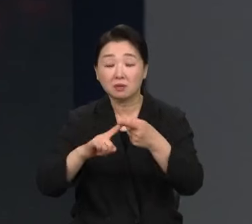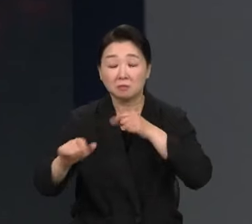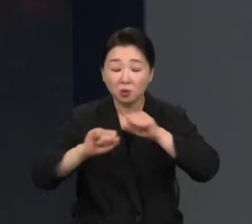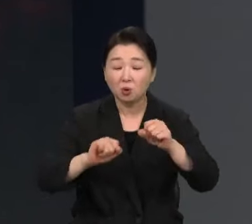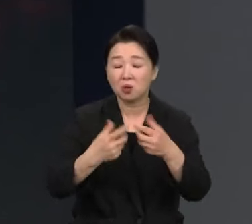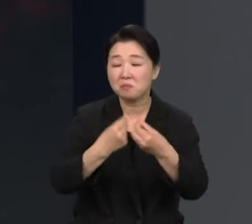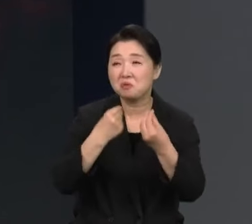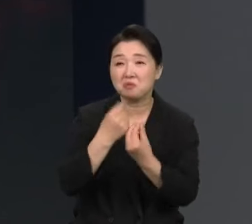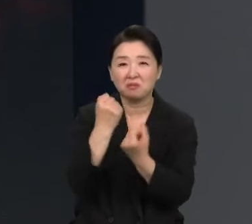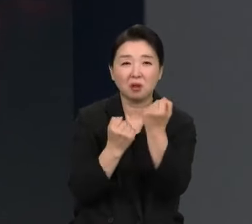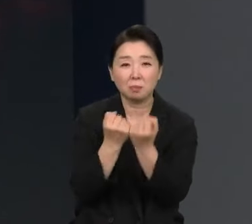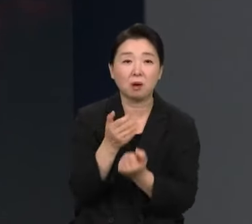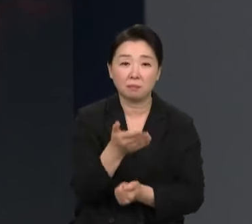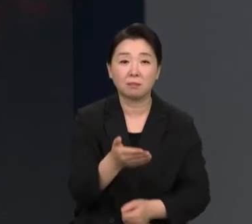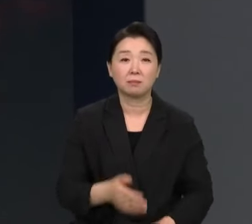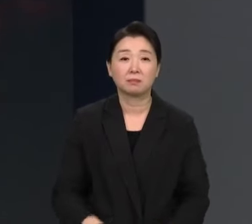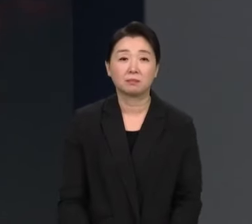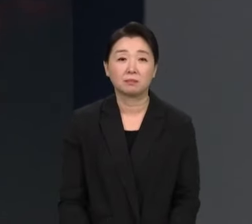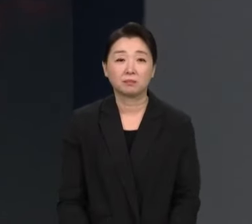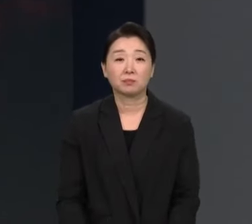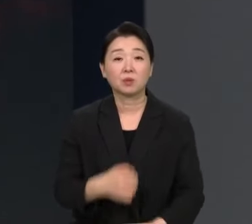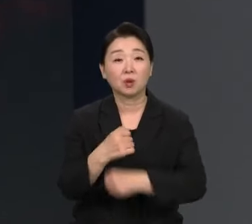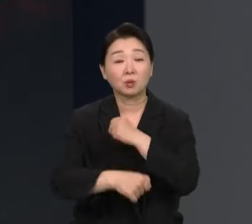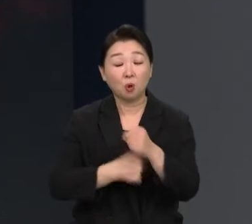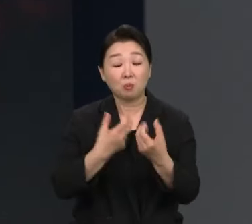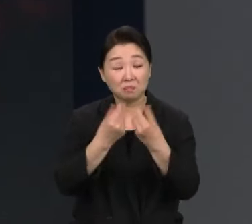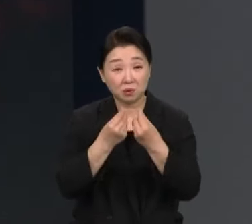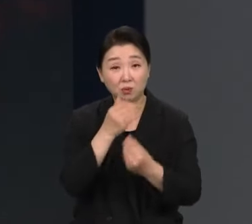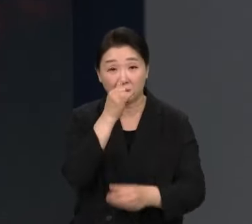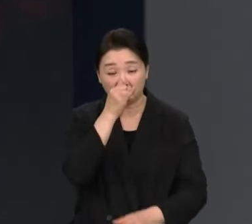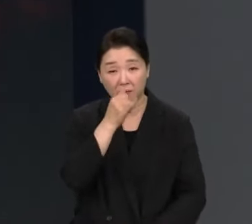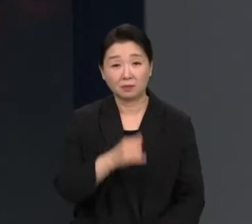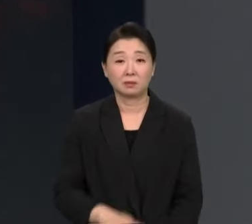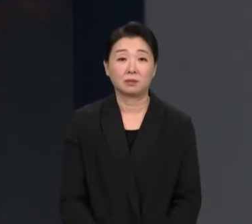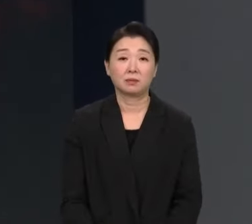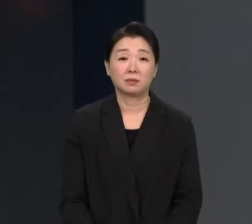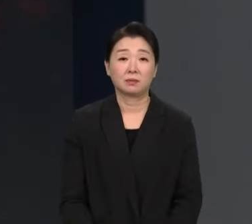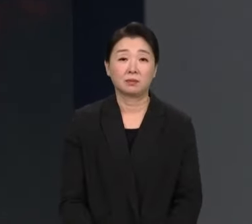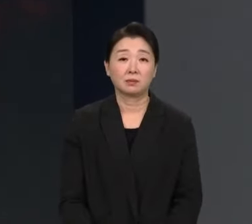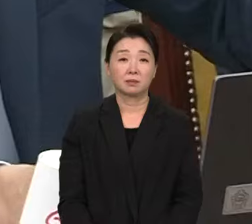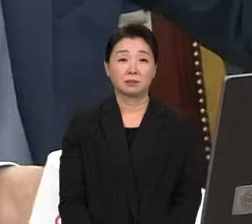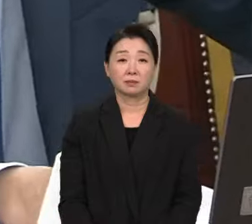적극적으로 비유를 들어서 답변을 이어갔는데 먼저 동물 비유를 했습니다. 들어보시죠.